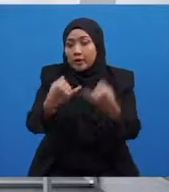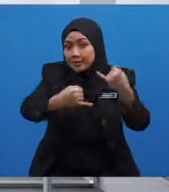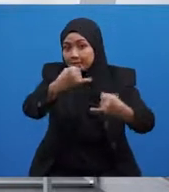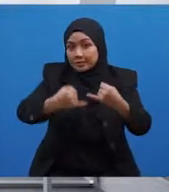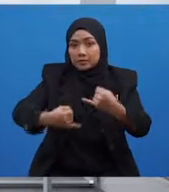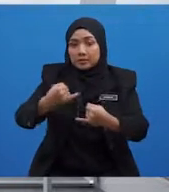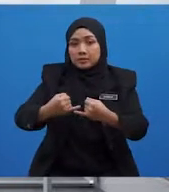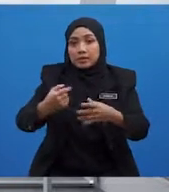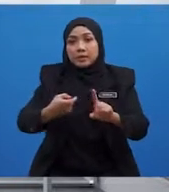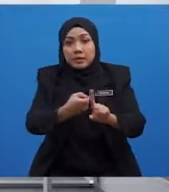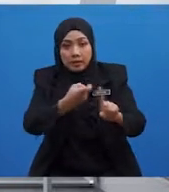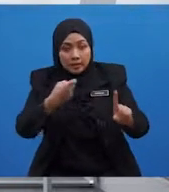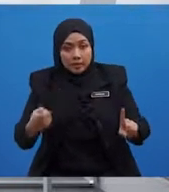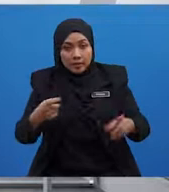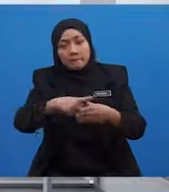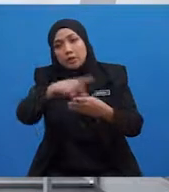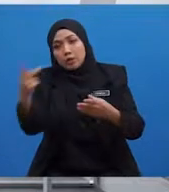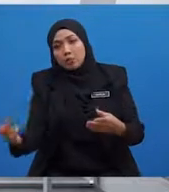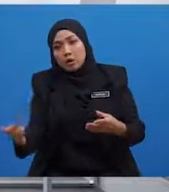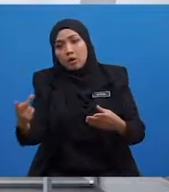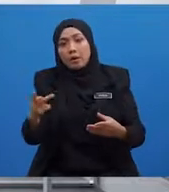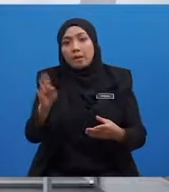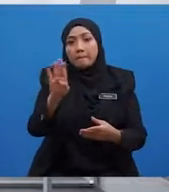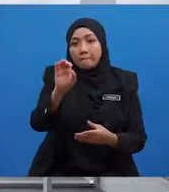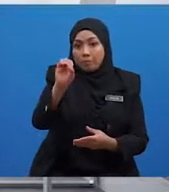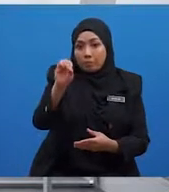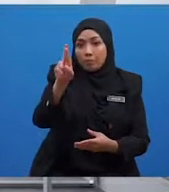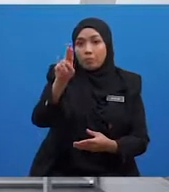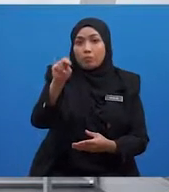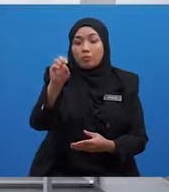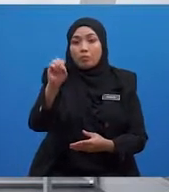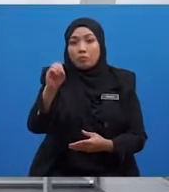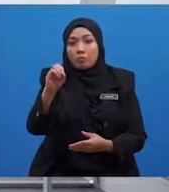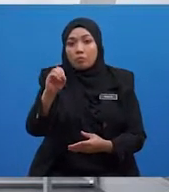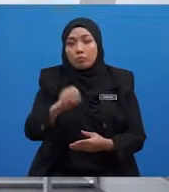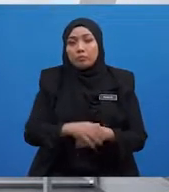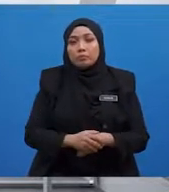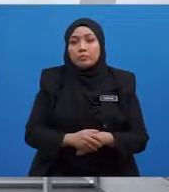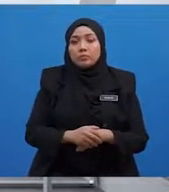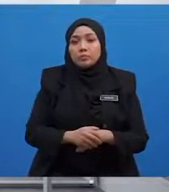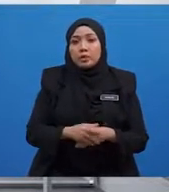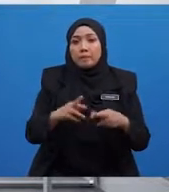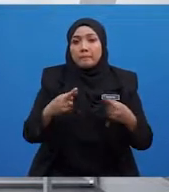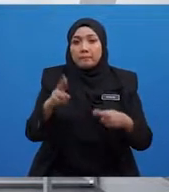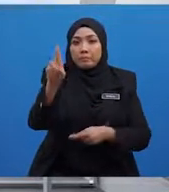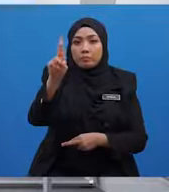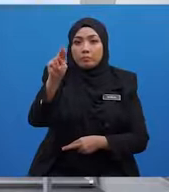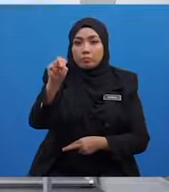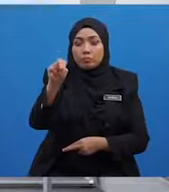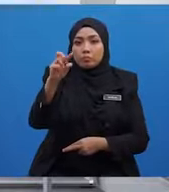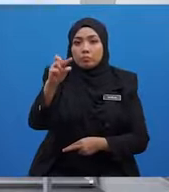daripada pengeluar, pemborong, peruncit dan organisasi seperti badan kerajaan dan